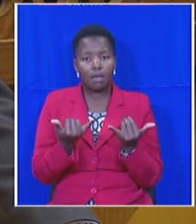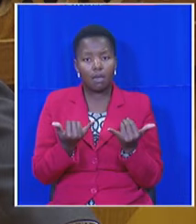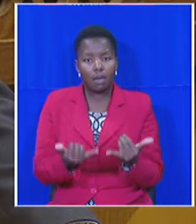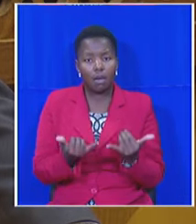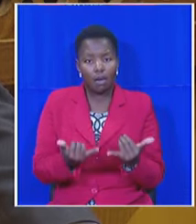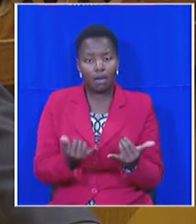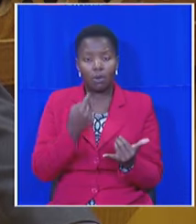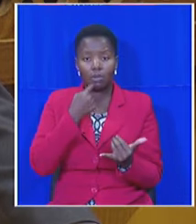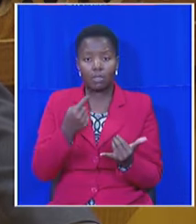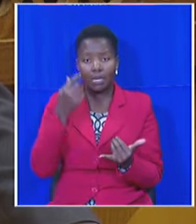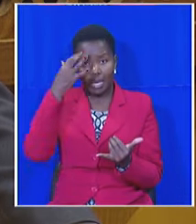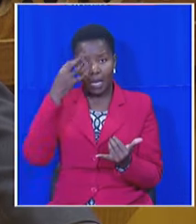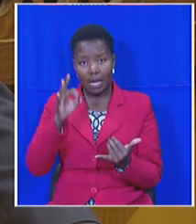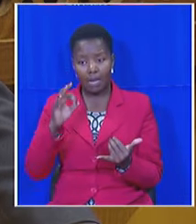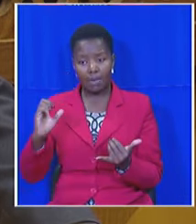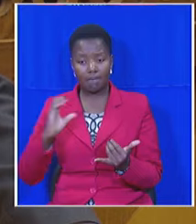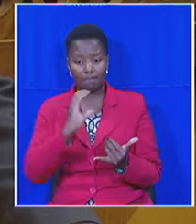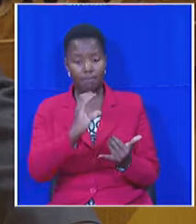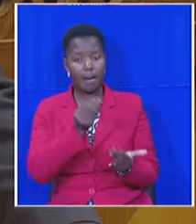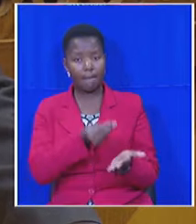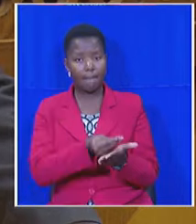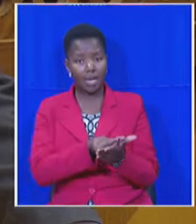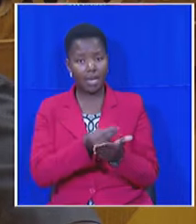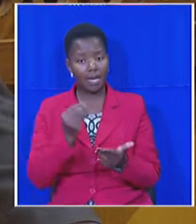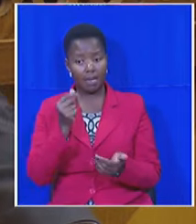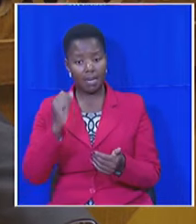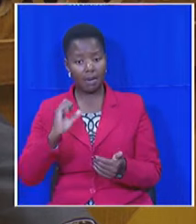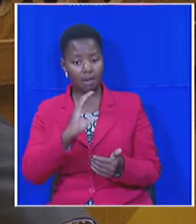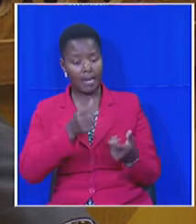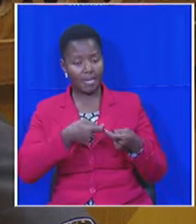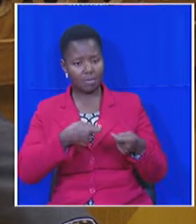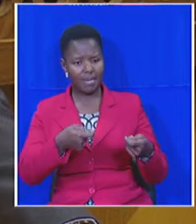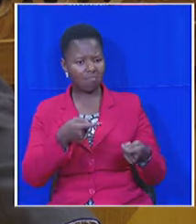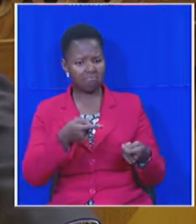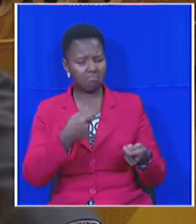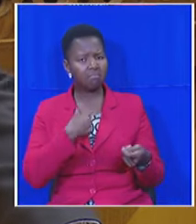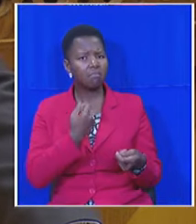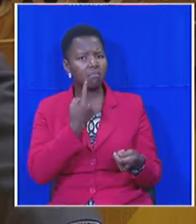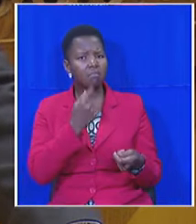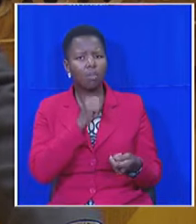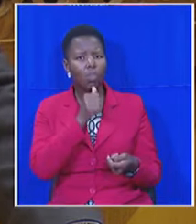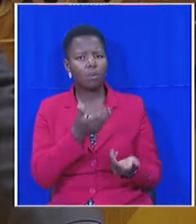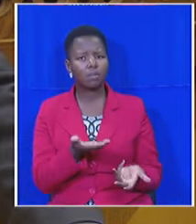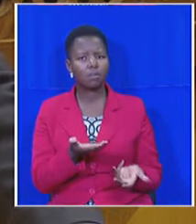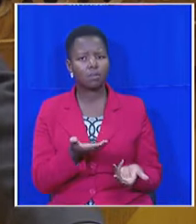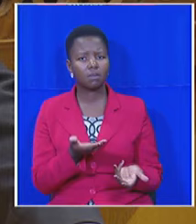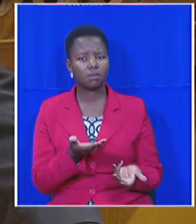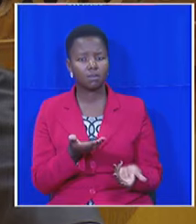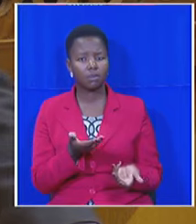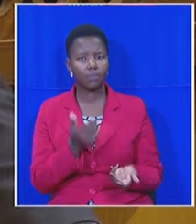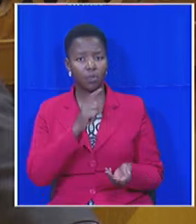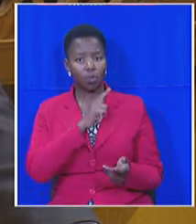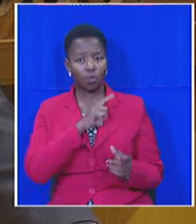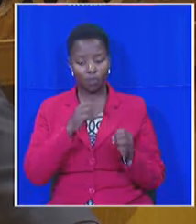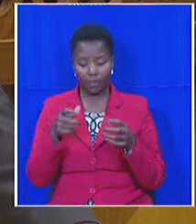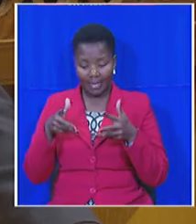gee om te spandeer, maak nie sin nie. Op die oomblik is die verdedigingsbegroting ongeveer 1%